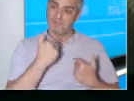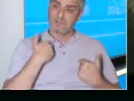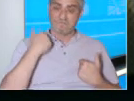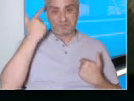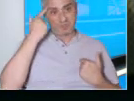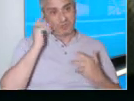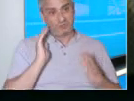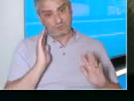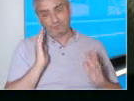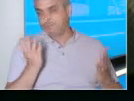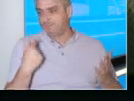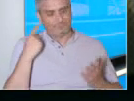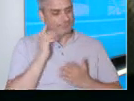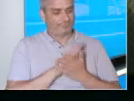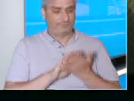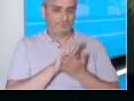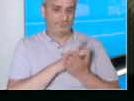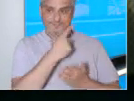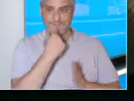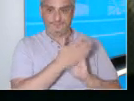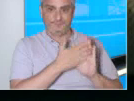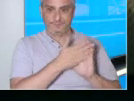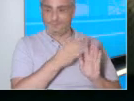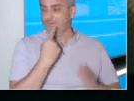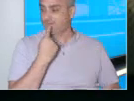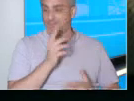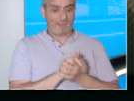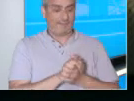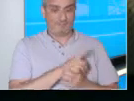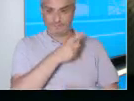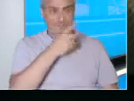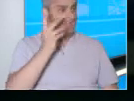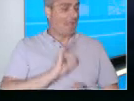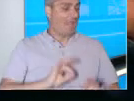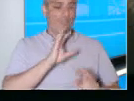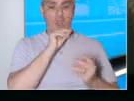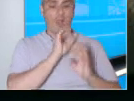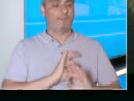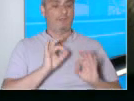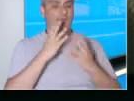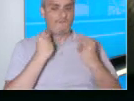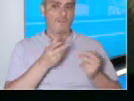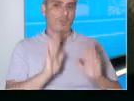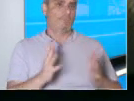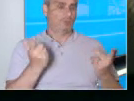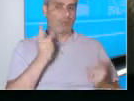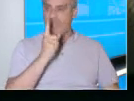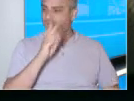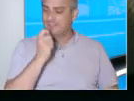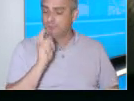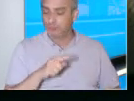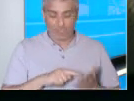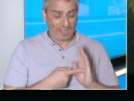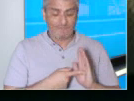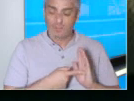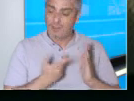חושב שטוב, לא שמענו את זה מפיו, ואמר היום חברי בצל סמוטריץ' שאף אחד לא מדבר על זה, וטוב שכך. אבל אם יש